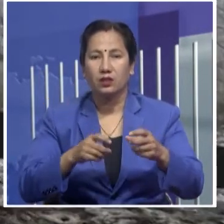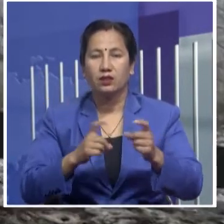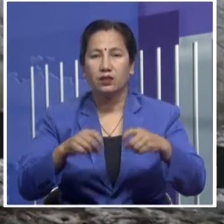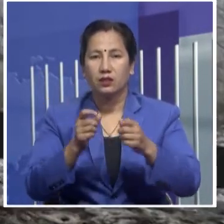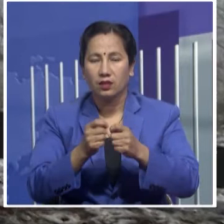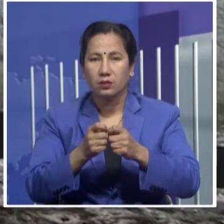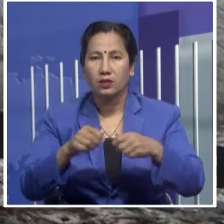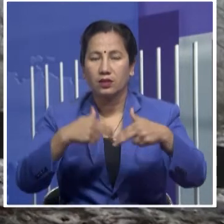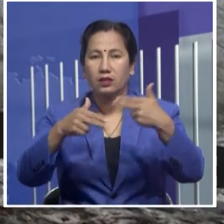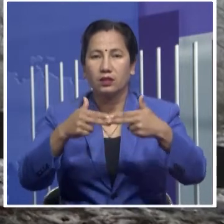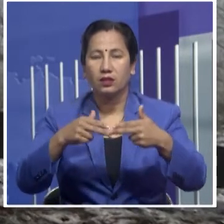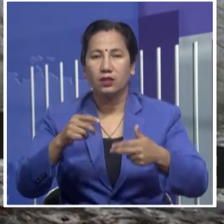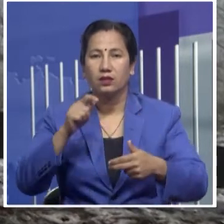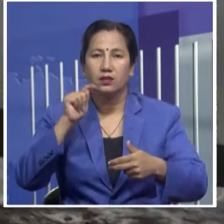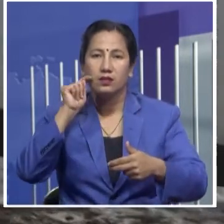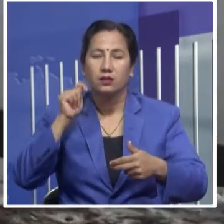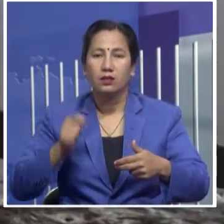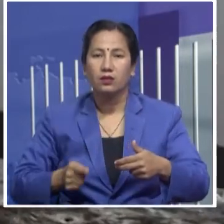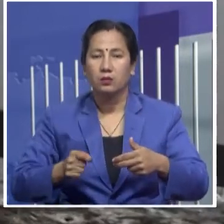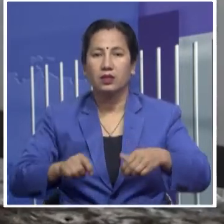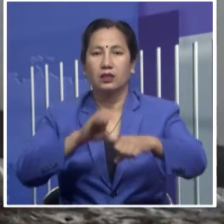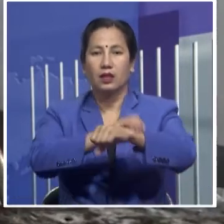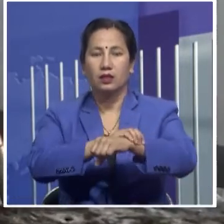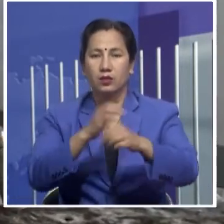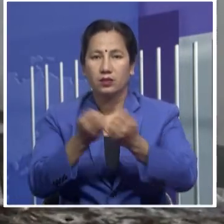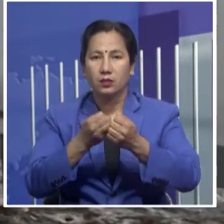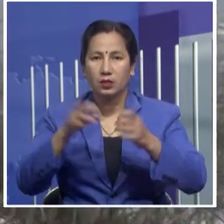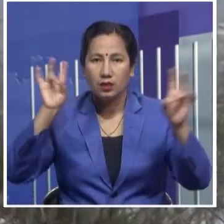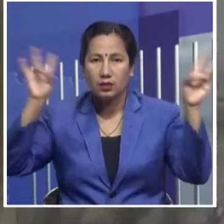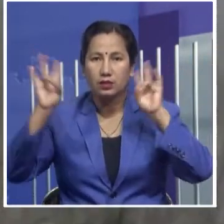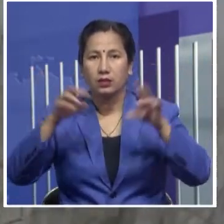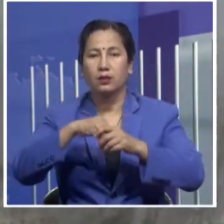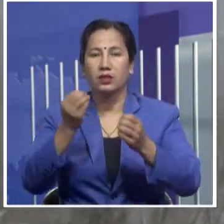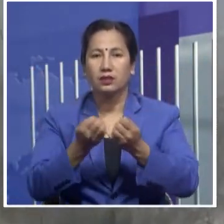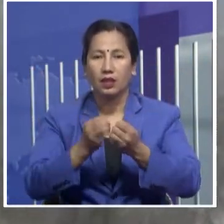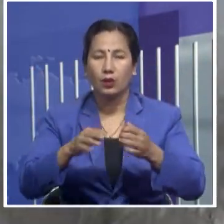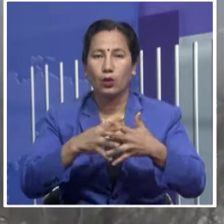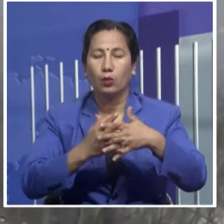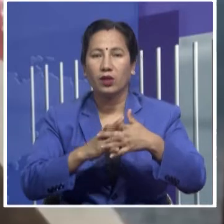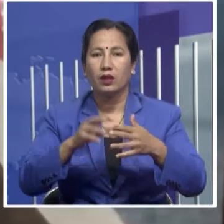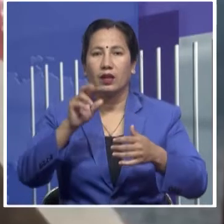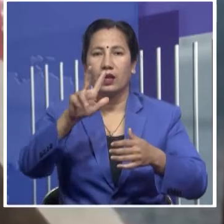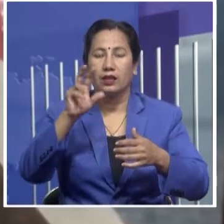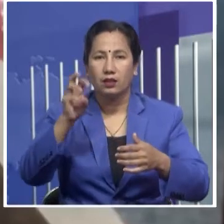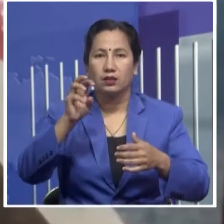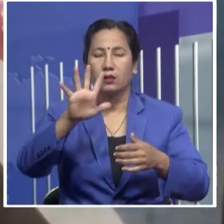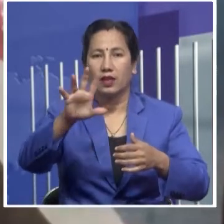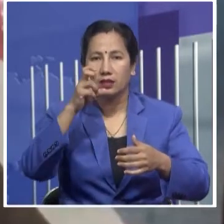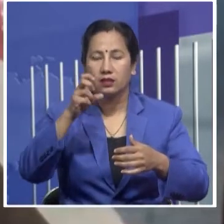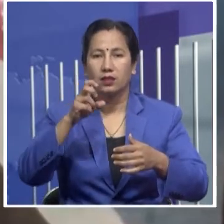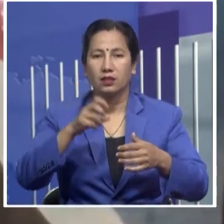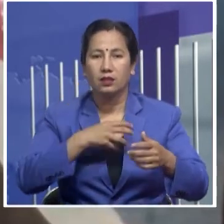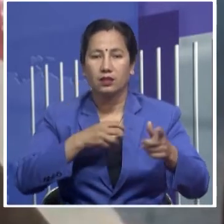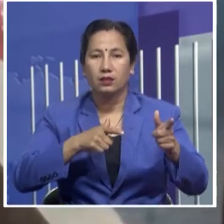रुसको युक्रेनमाथि आक्रमण गर्न सक्ने भन्दै आशंका व्यक्त गर्दै आएको छ। यसअघि अमेरिकाले आफ्ना 8,500 सैनिकलाई